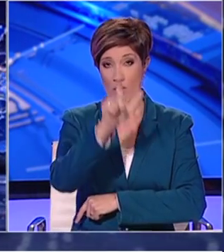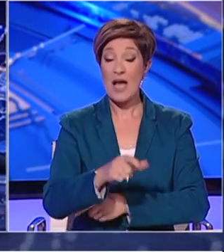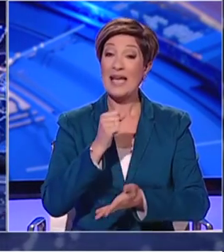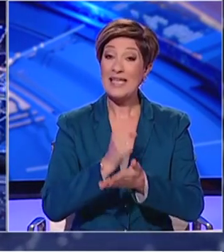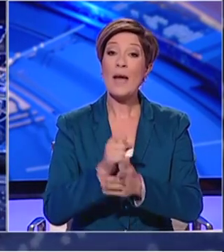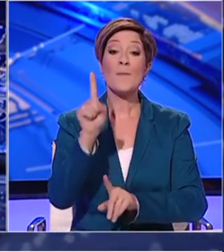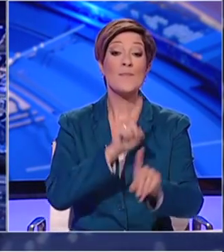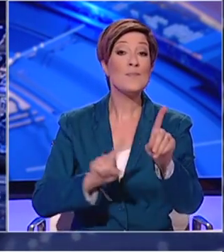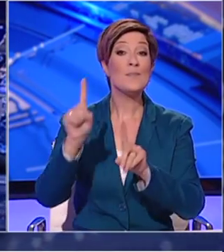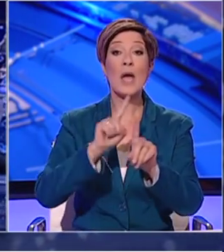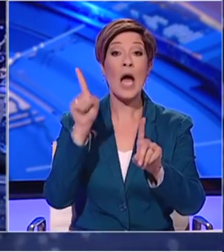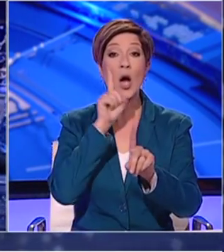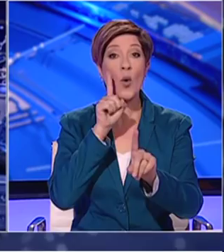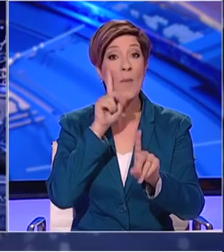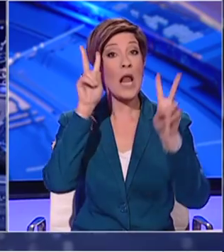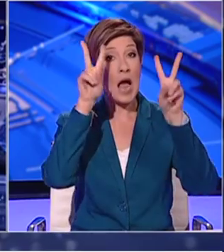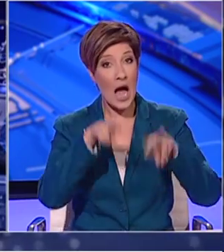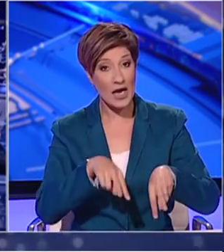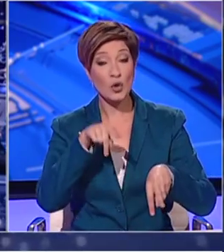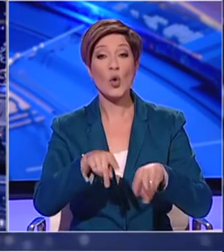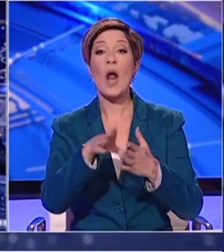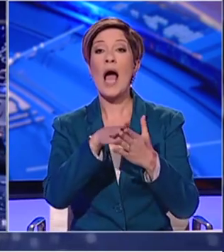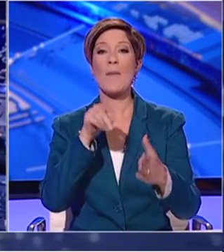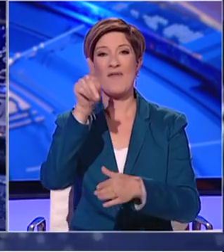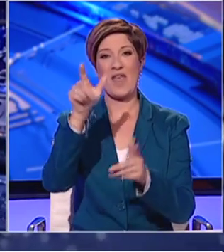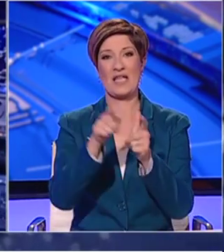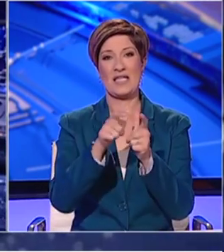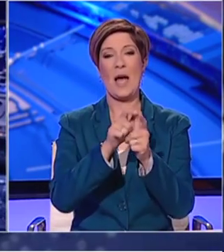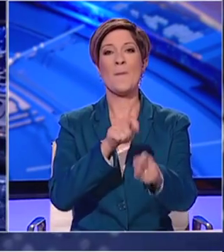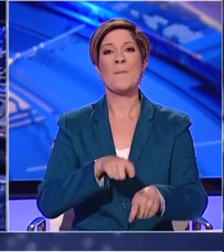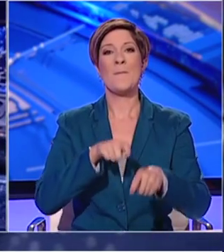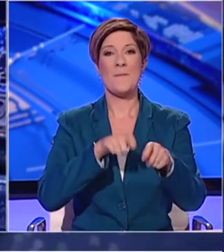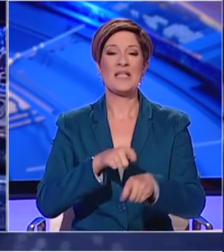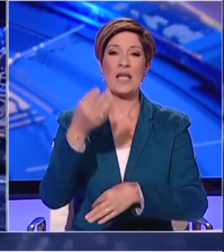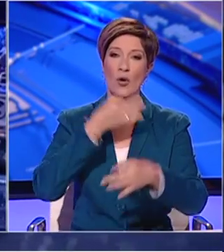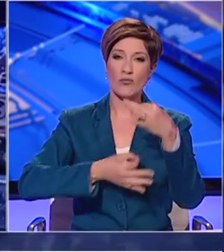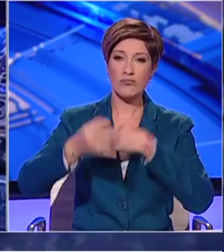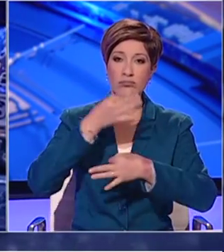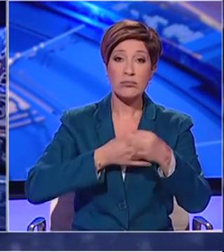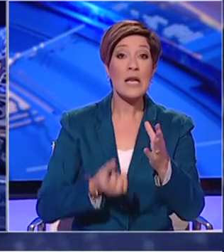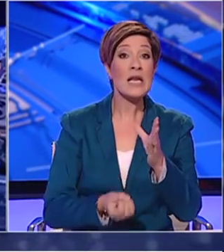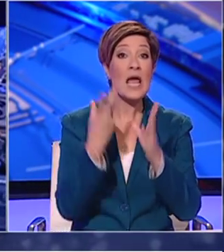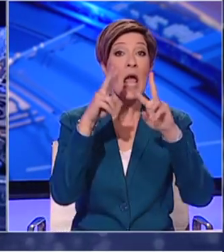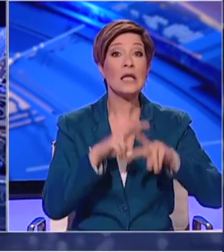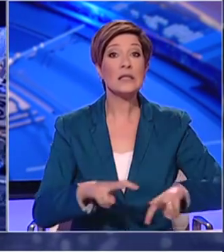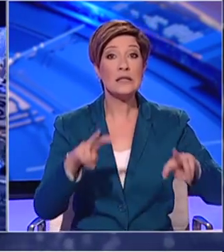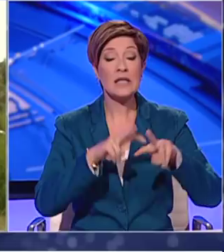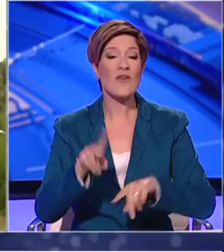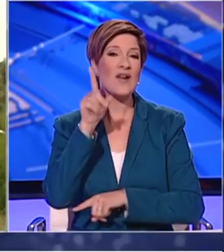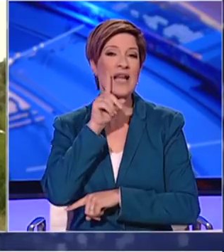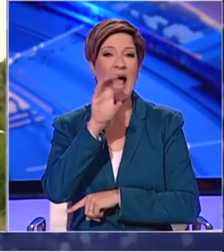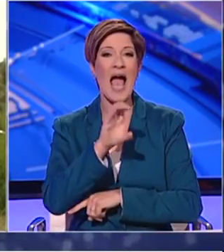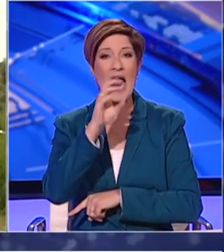και προκαταρκτική ταυτοποίηση της ορού. Συνδεόμαστε με το Μητσερό και την Έλενα Λουκά. Φαίνεται ότι άνοιξε ένας νέος κύκλος ερευνών. Έλενα,